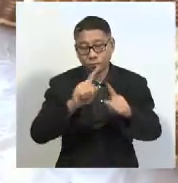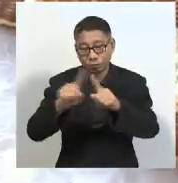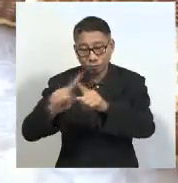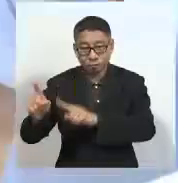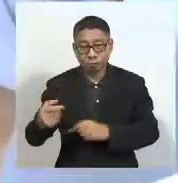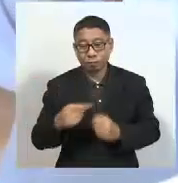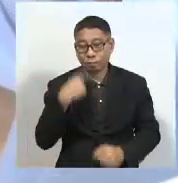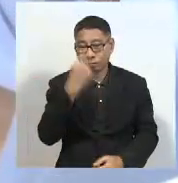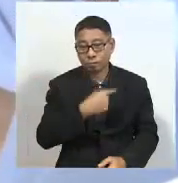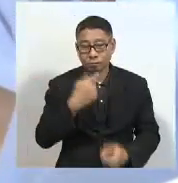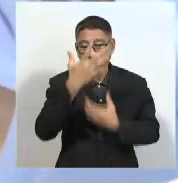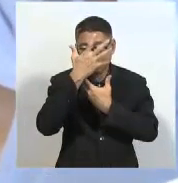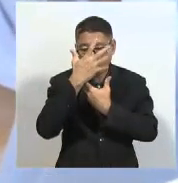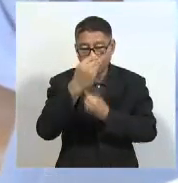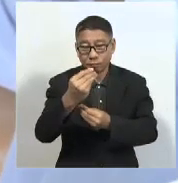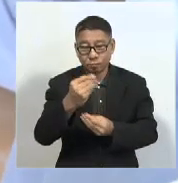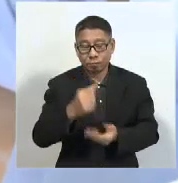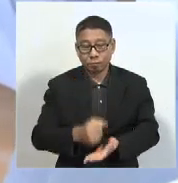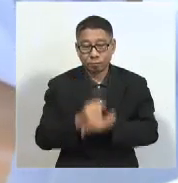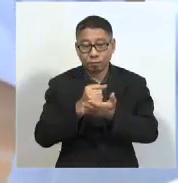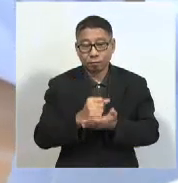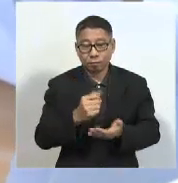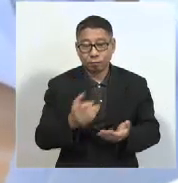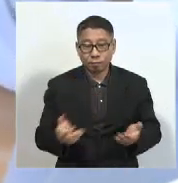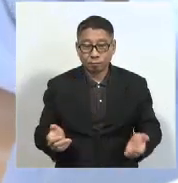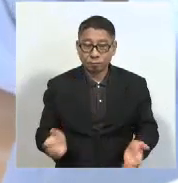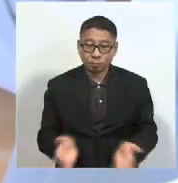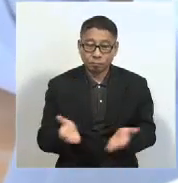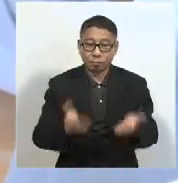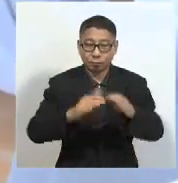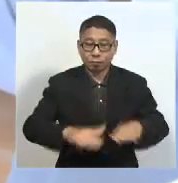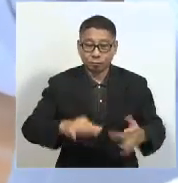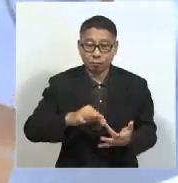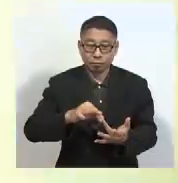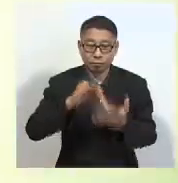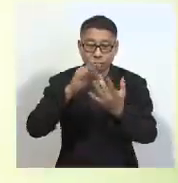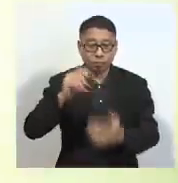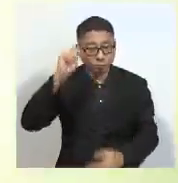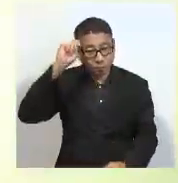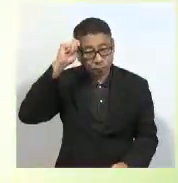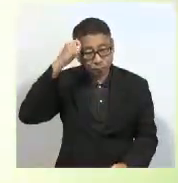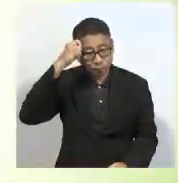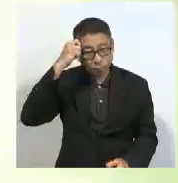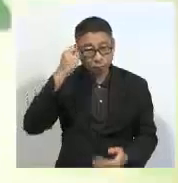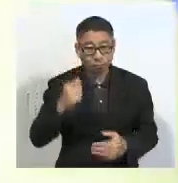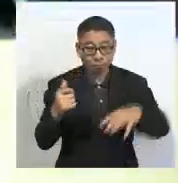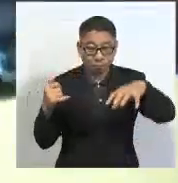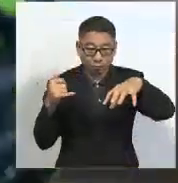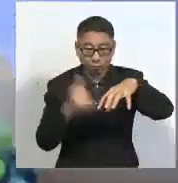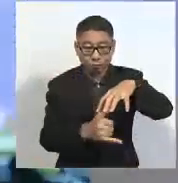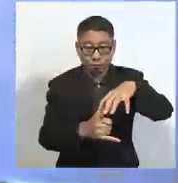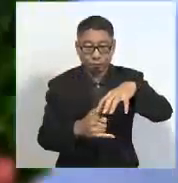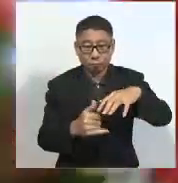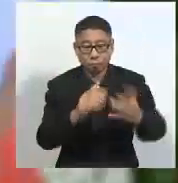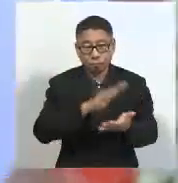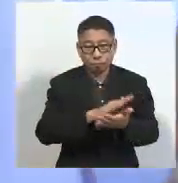ำหรับคุณผู้ชมท่านใดนะคะที่สนใจที่จะอุดหนุนสินค้าของน้องๆกลุ่มเด็กพิเศษและออทิสติกสามารถเข้าไปได้เลยนะ